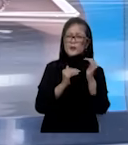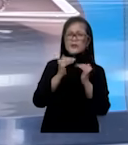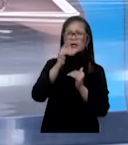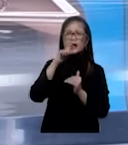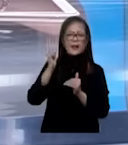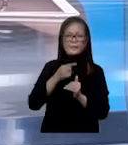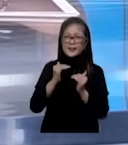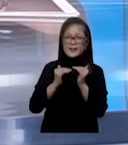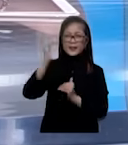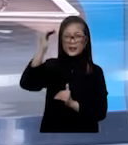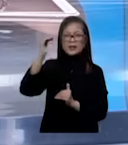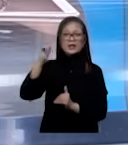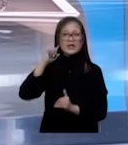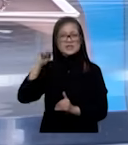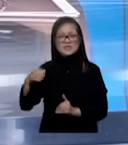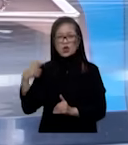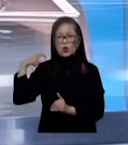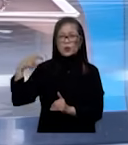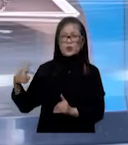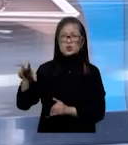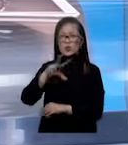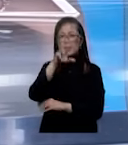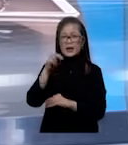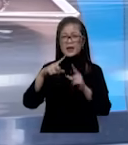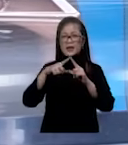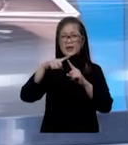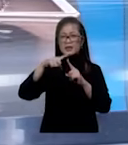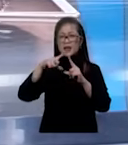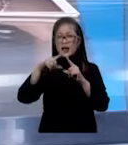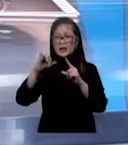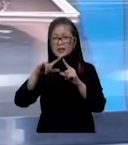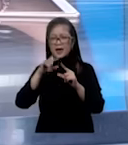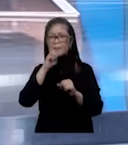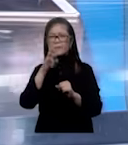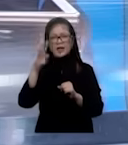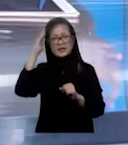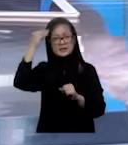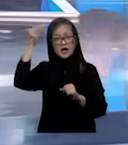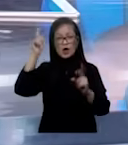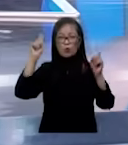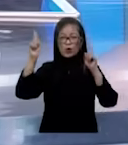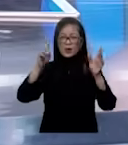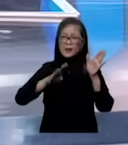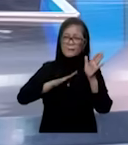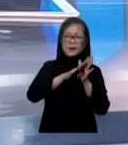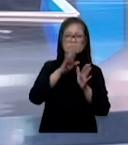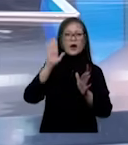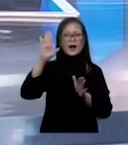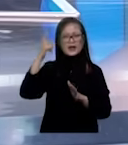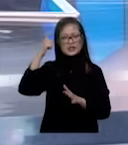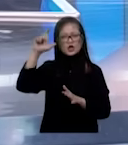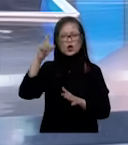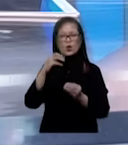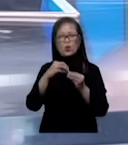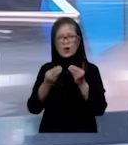tinggi. Sementara istri Gubernur Jawa Barat Atalia Praratia berencana masuk partai politik untuk maju sebagai bakal calon wali